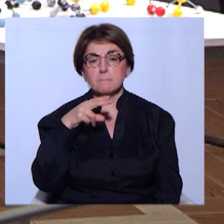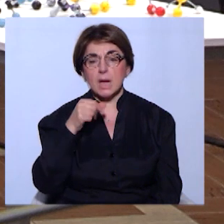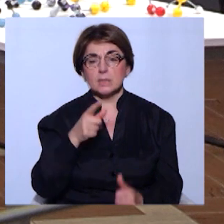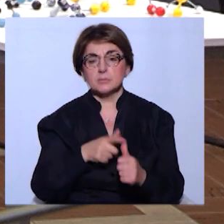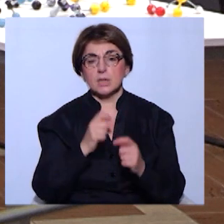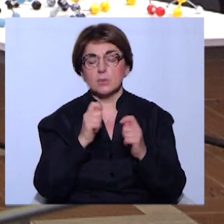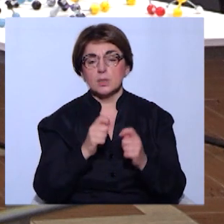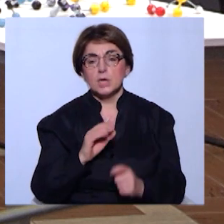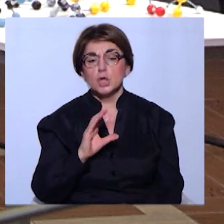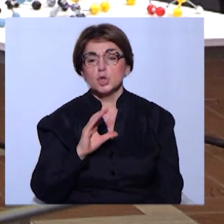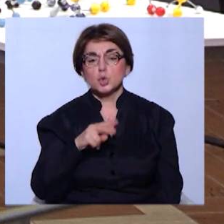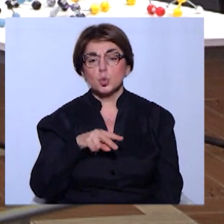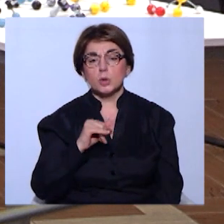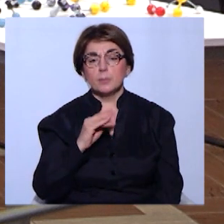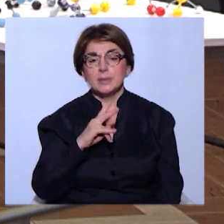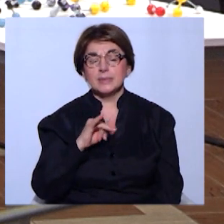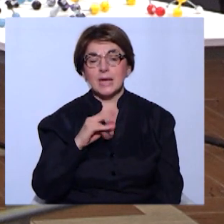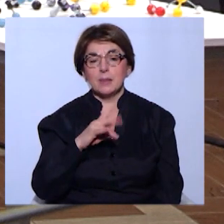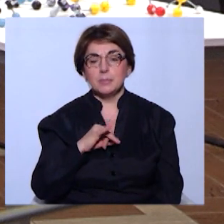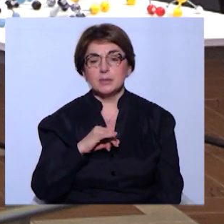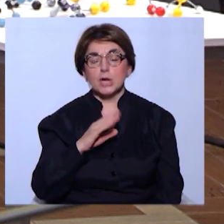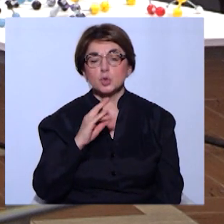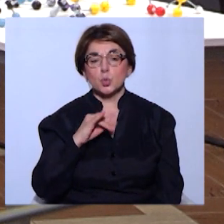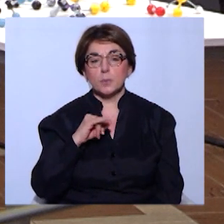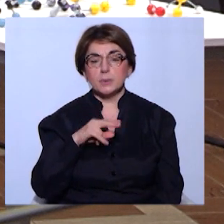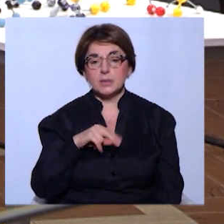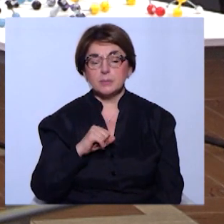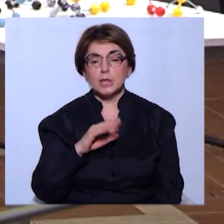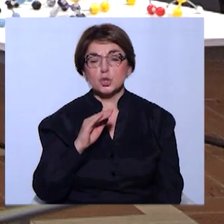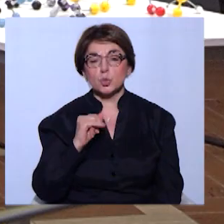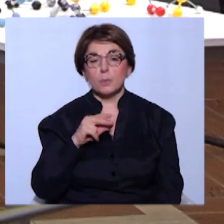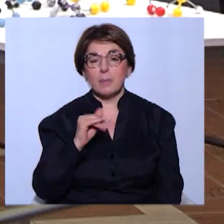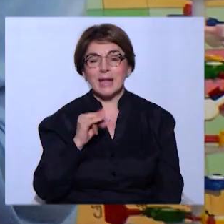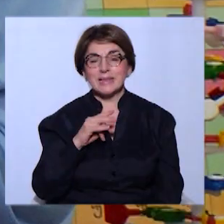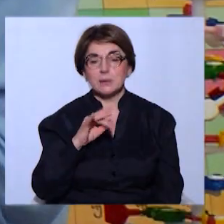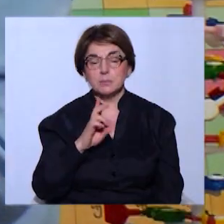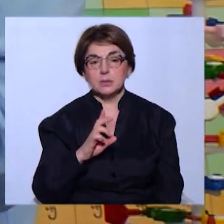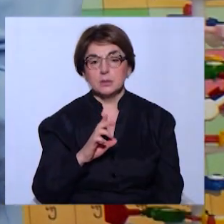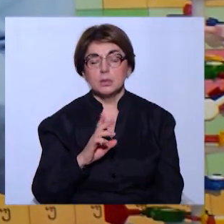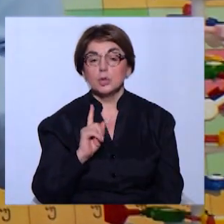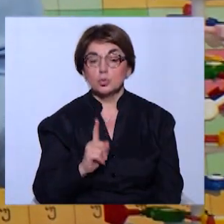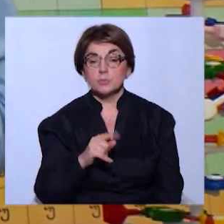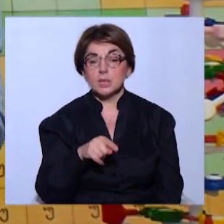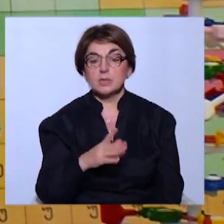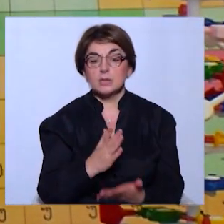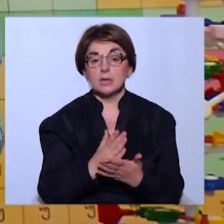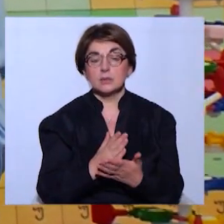თუმცა ეს არის სულფატი, მაგრამ შეიძლება ჩანაცვლებული იყოს მხოლოდ ერთი წყალბადი და მათ ასევე